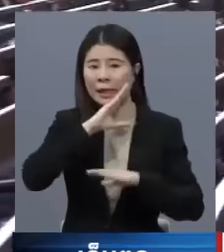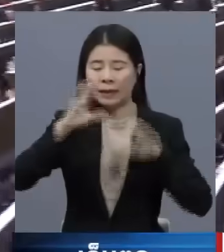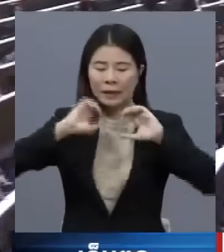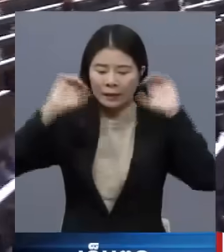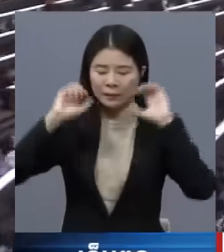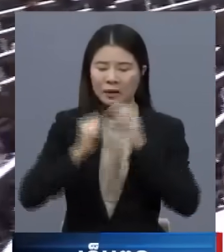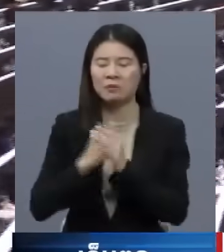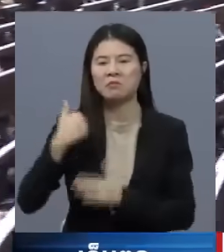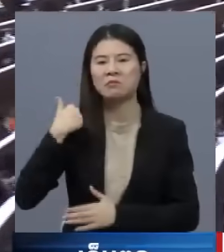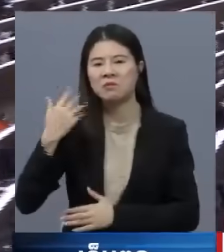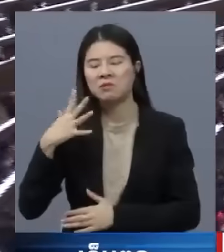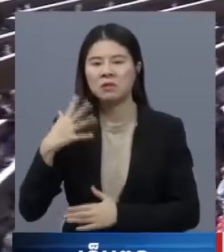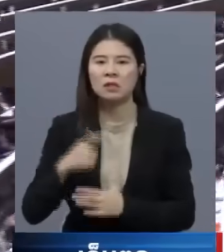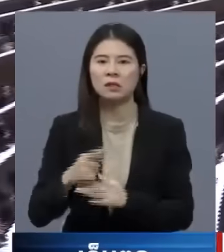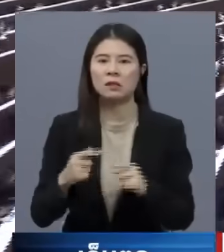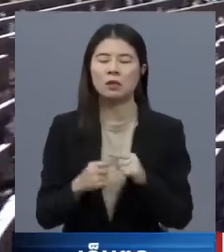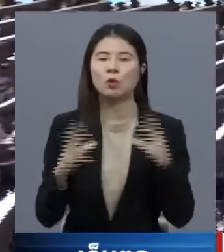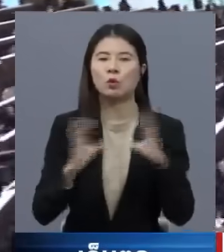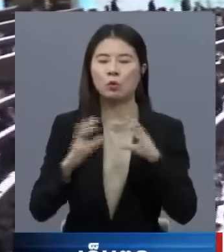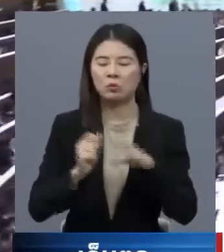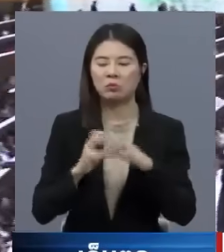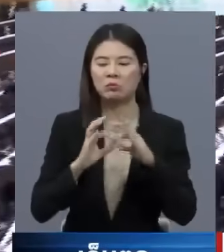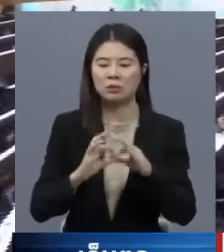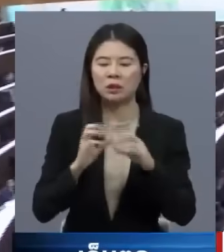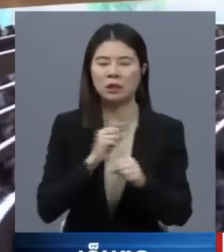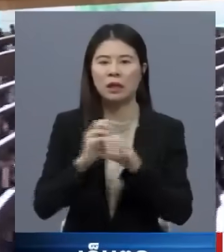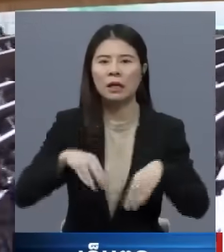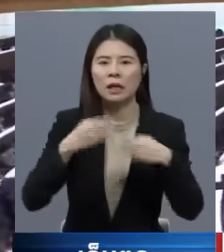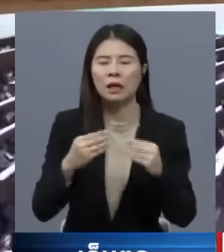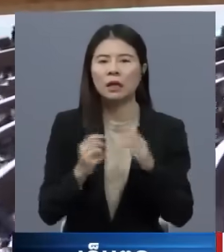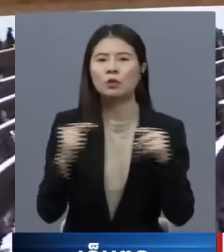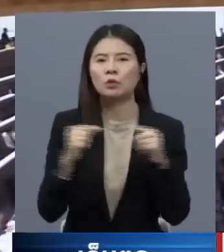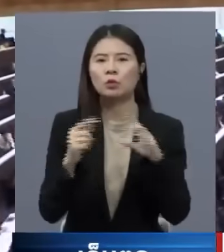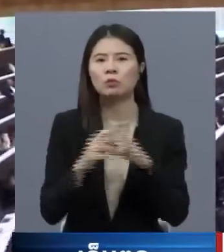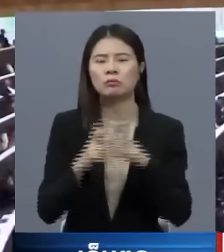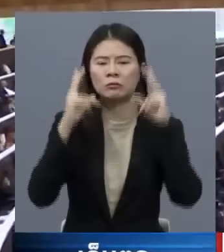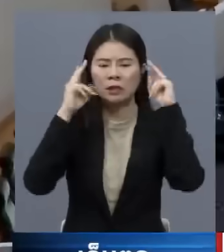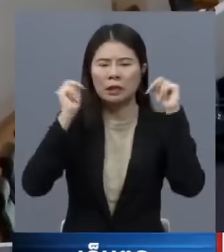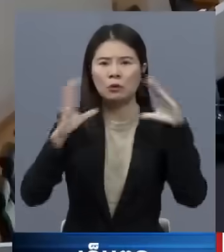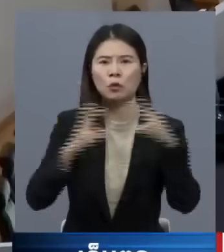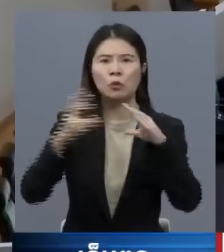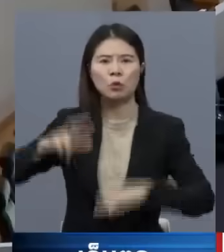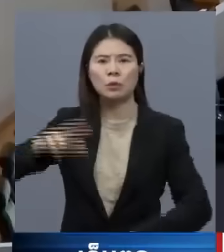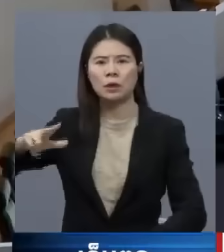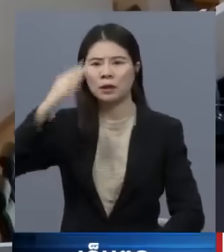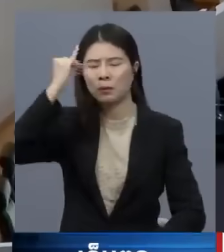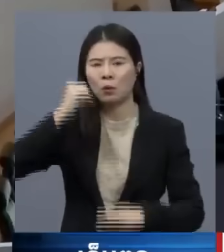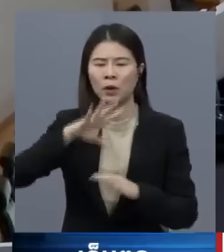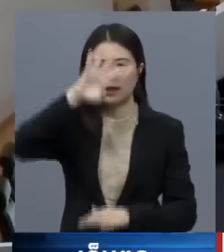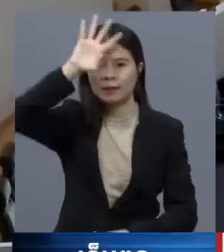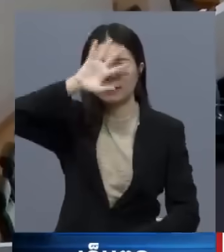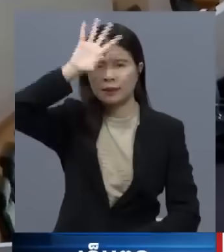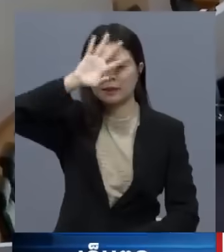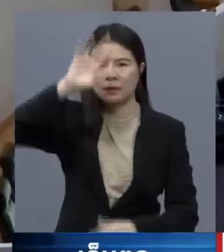งก็มีโอกาสสูงนะฮะที่พรรคก้าวไกลจะเทเสียงโหวตให้กับแคนดิเดตนายกจากเพื่อไทยเนื่องจากคุณธนาธรในฐ